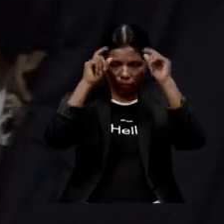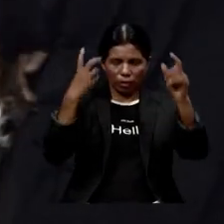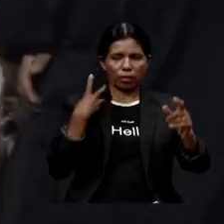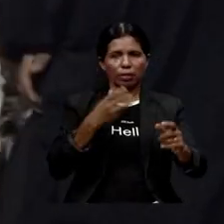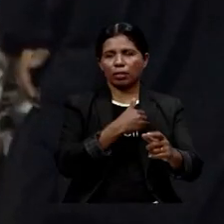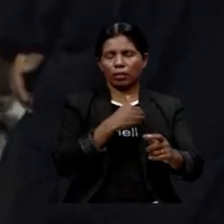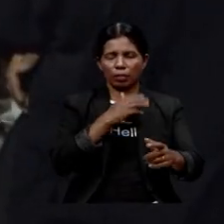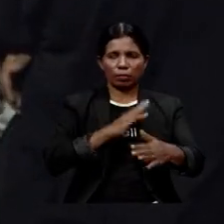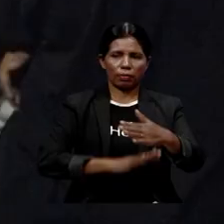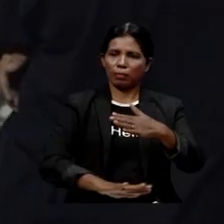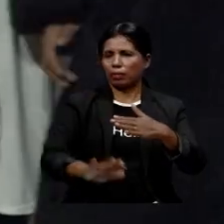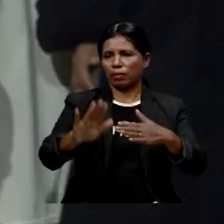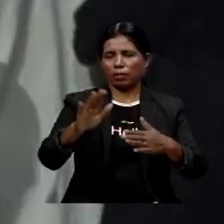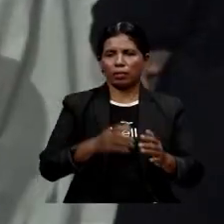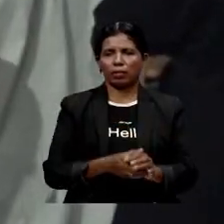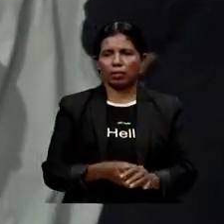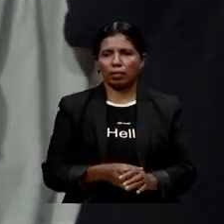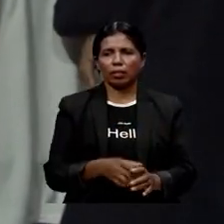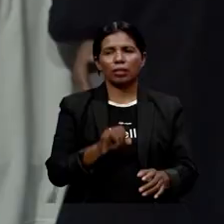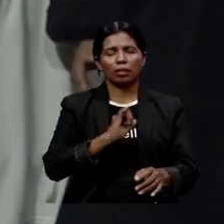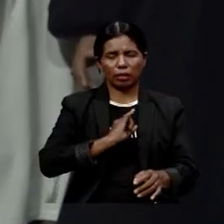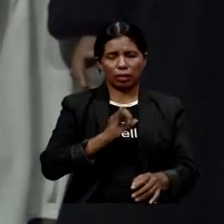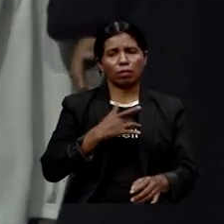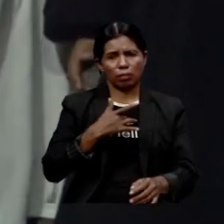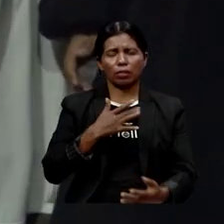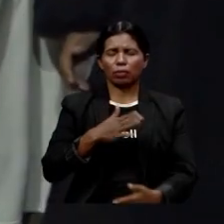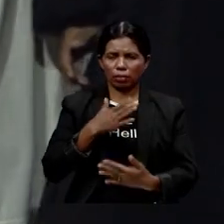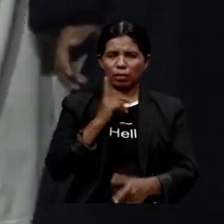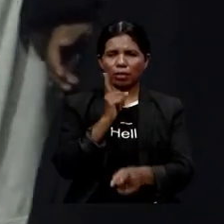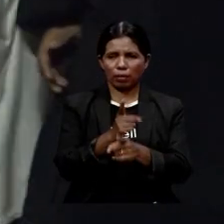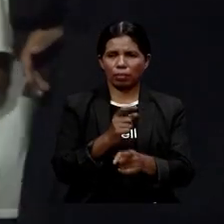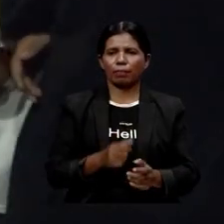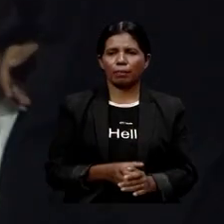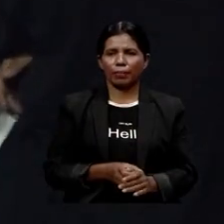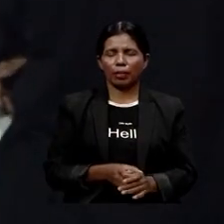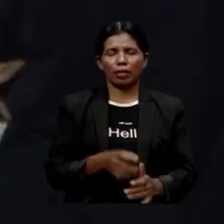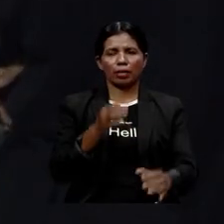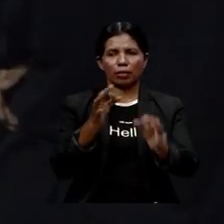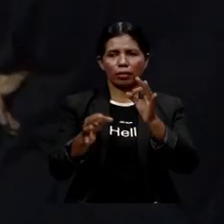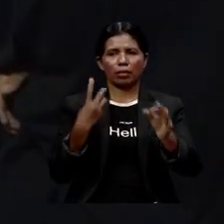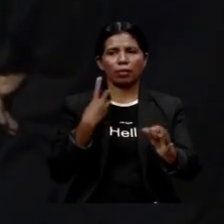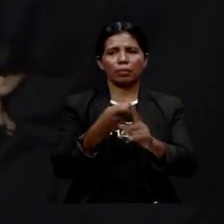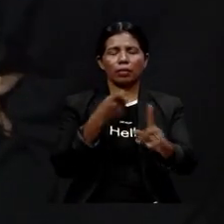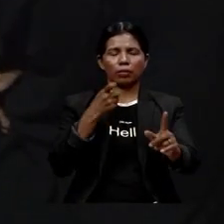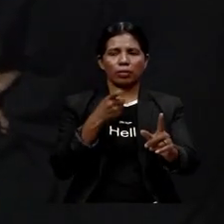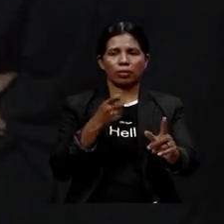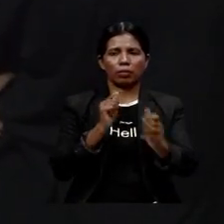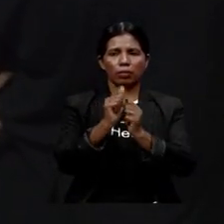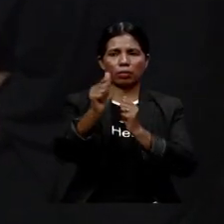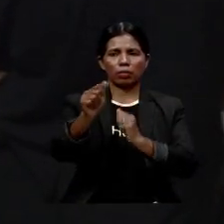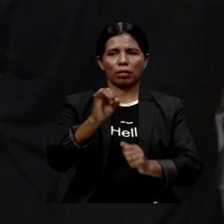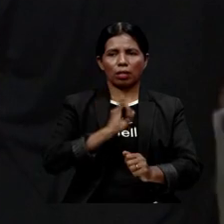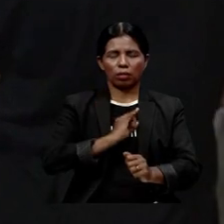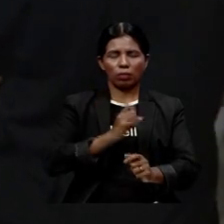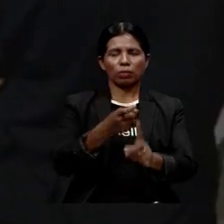ita bela dehan kata kita sidau moris sing hal sinti konten ti tev teves mesmo ke ami husidok hau